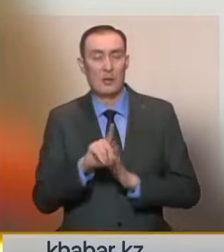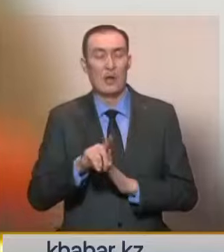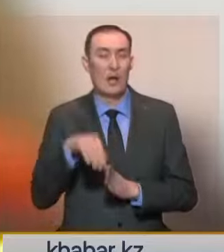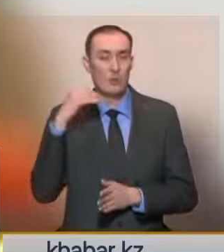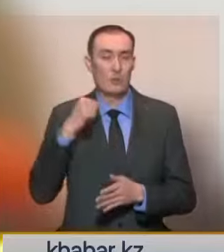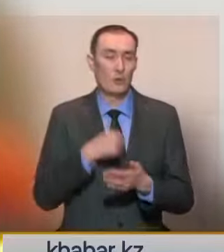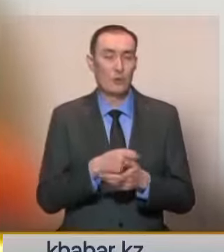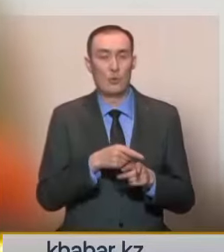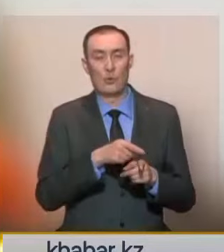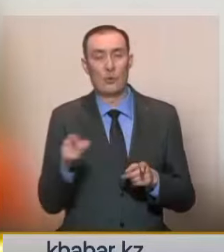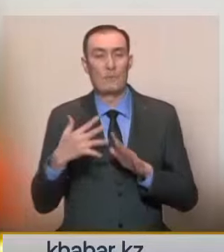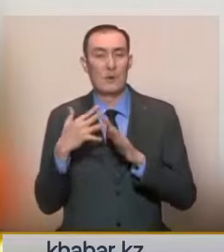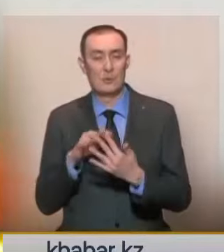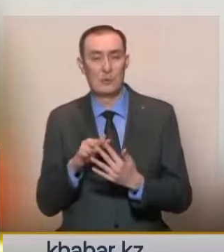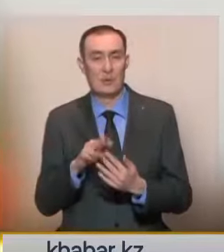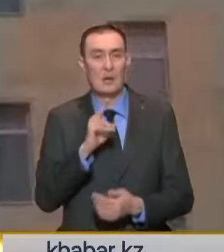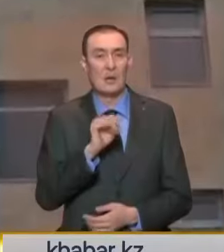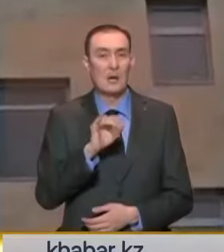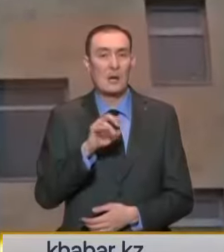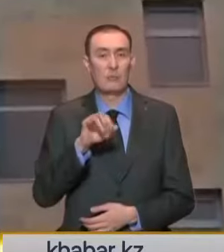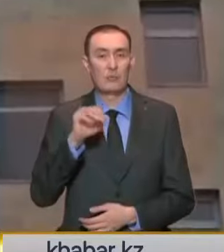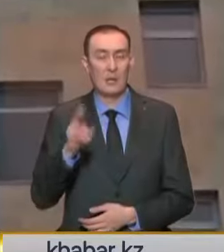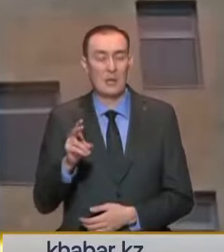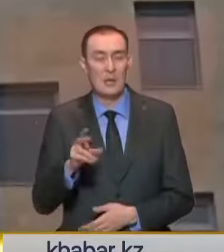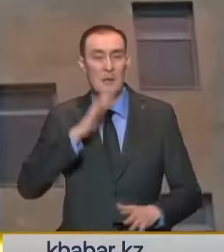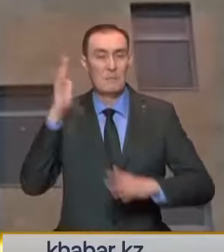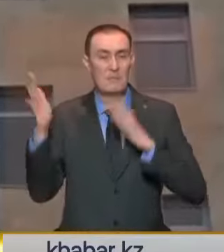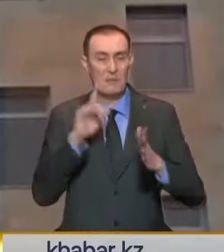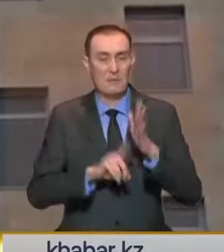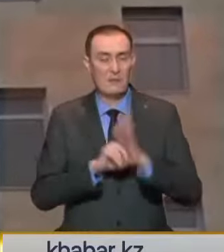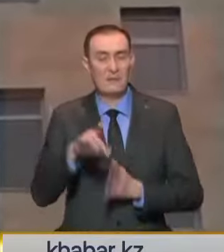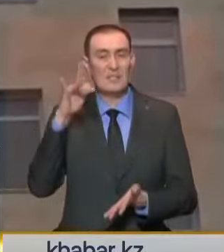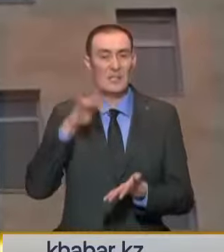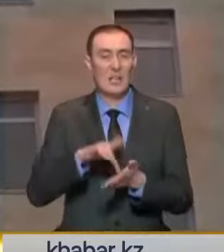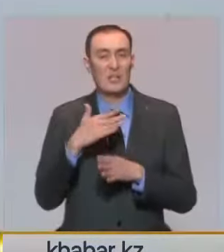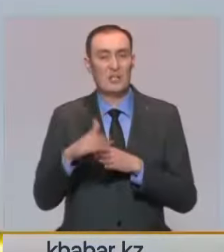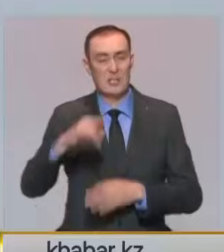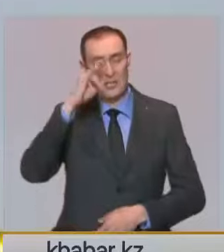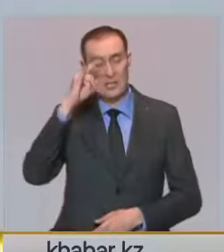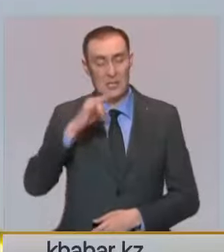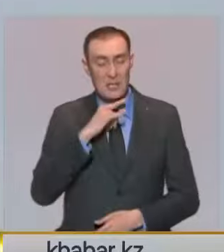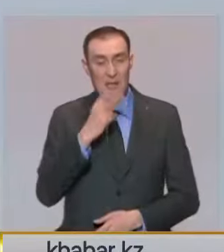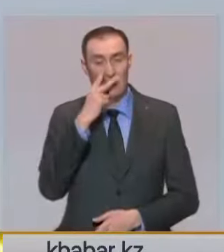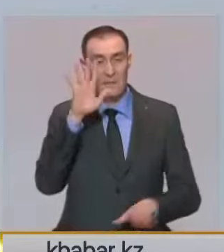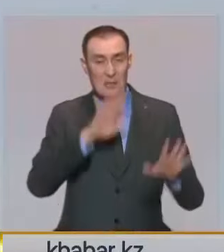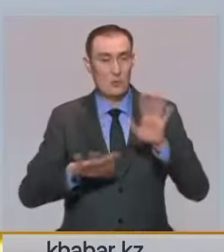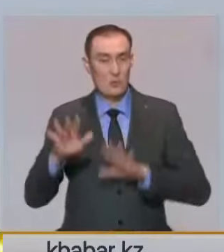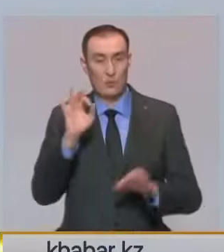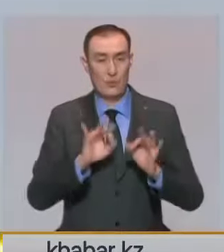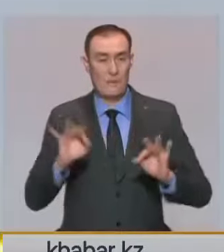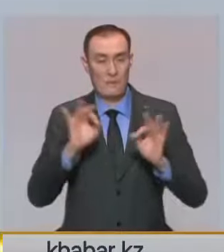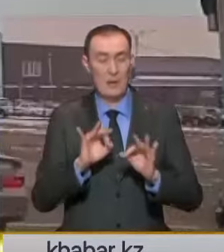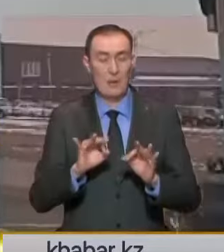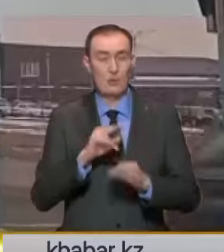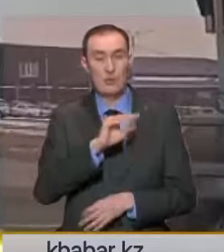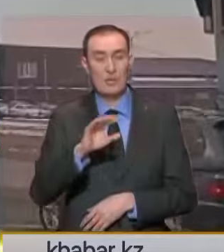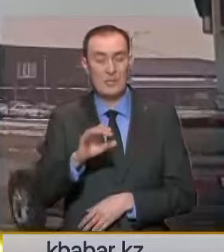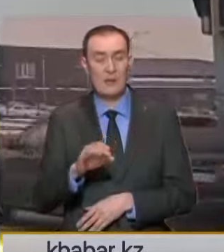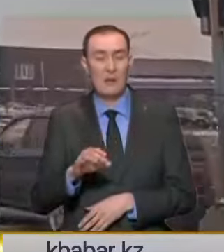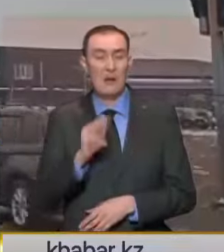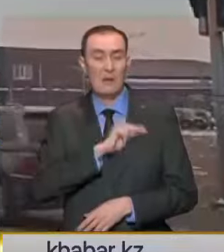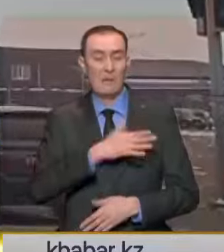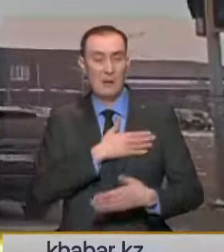до поселка Карабутак. Метель разбушевалась и в центральной части Казахстана. Видимость нулевая. У местных спасателей